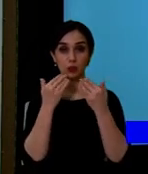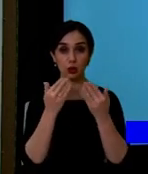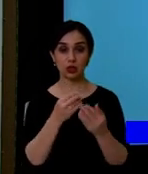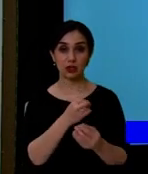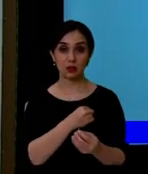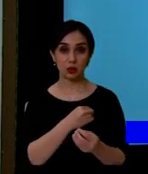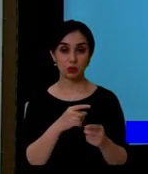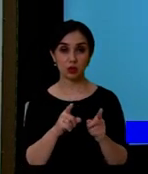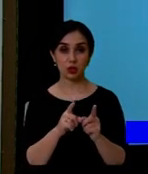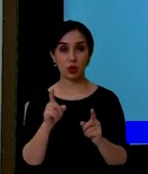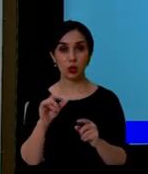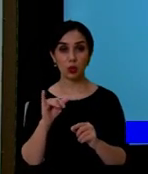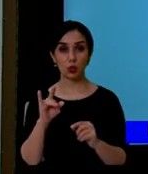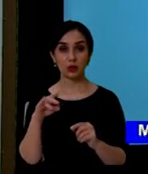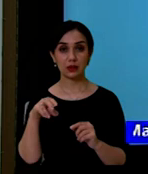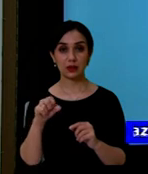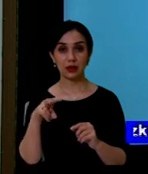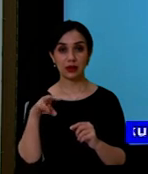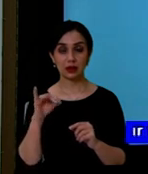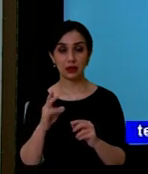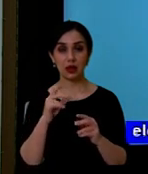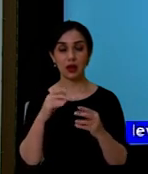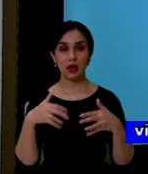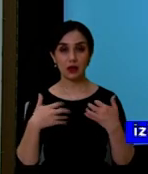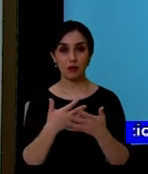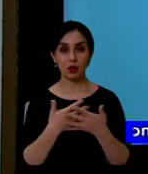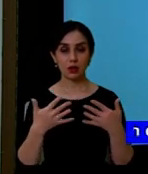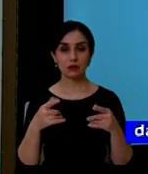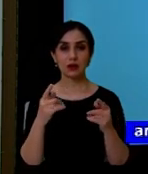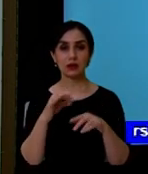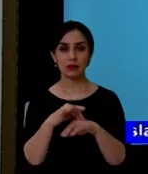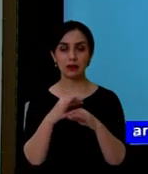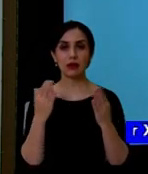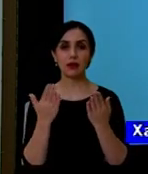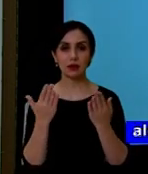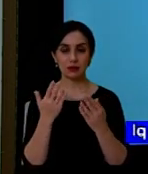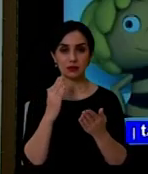qilmoqchiman. Xordali hayvonlarda teri qanday qismlardan iborat?